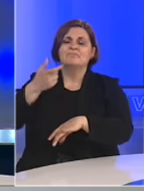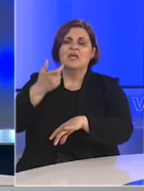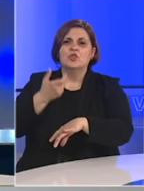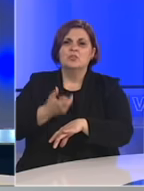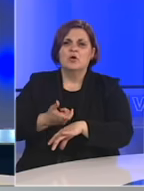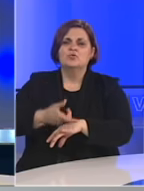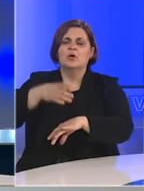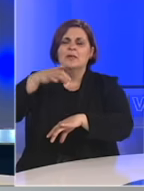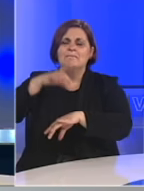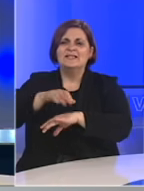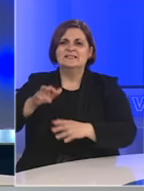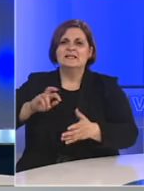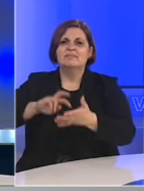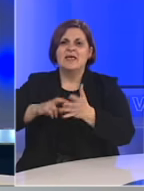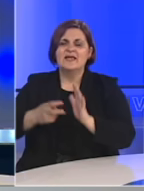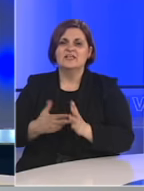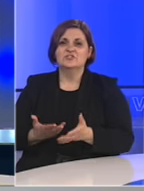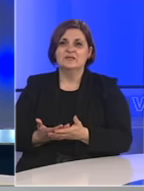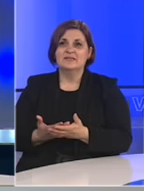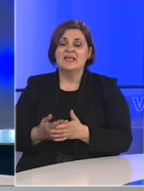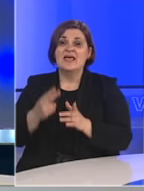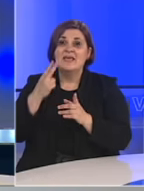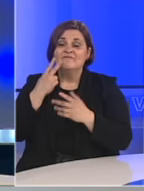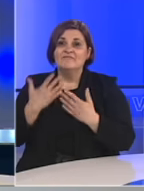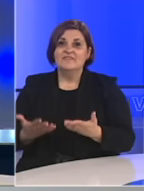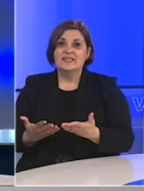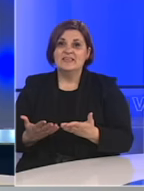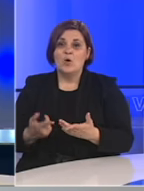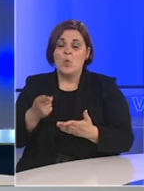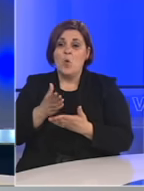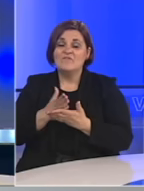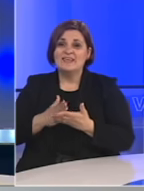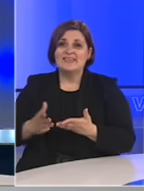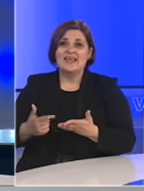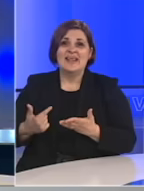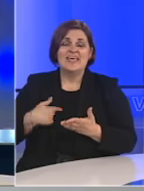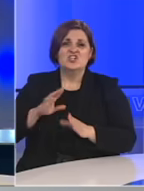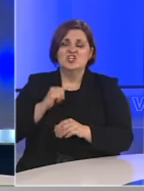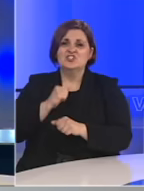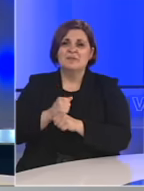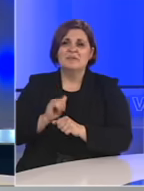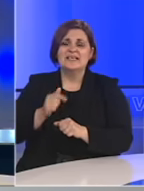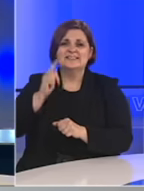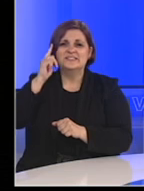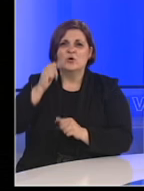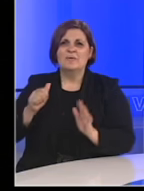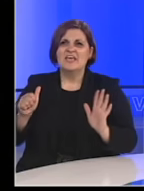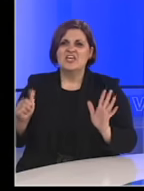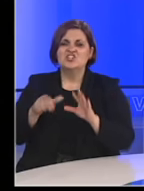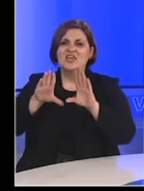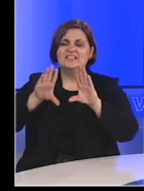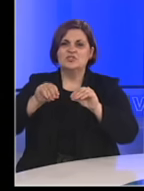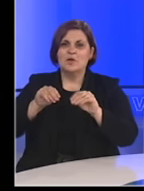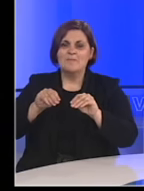medicinske sestre, tehničari? Pa vidite, u ovom dijelu mi nismo još to ništa radili. Vi se znate da smo mi 16.